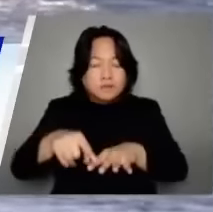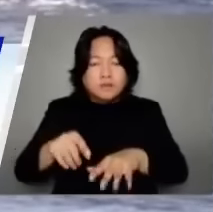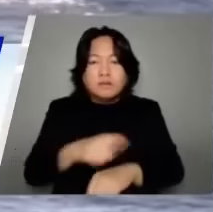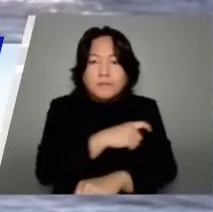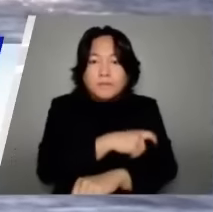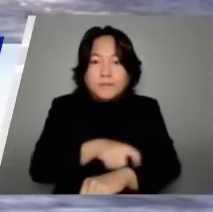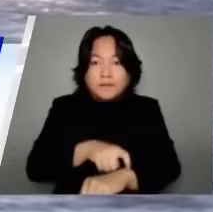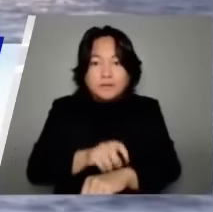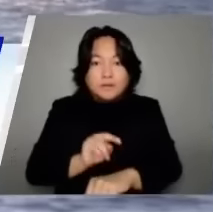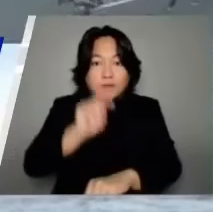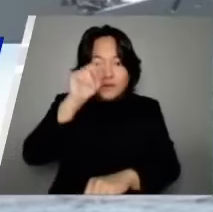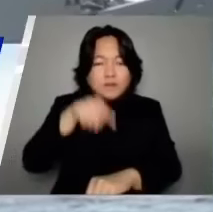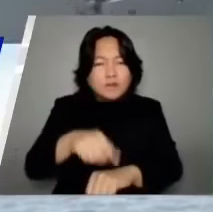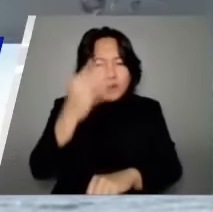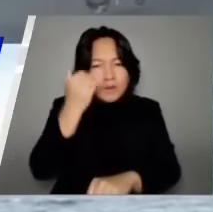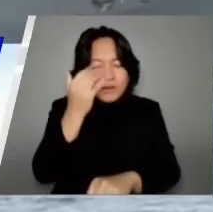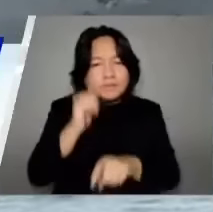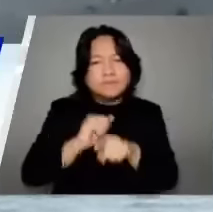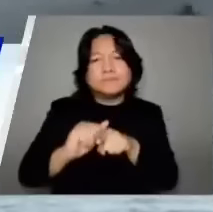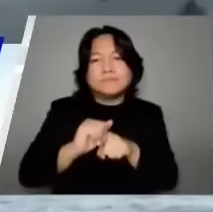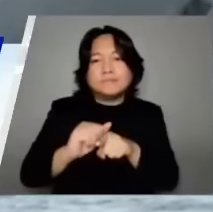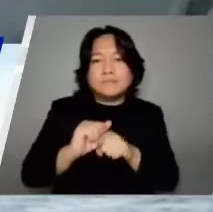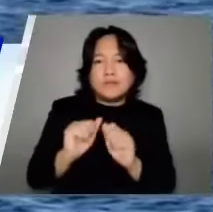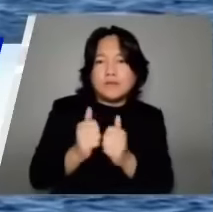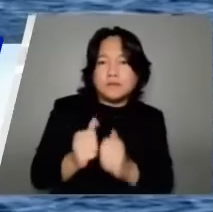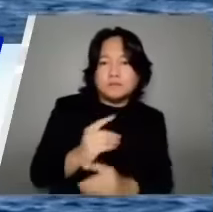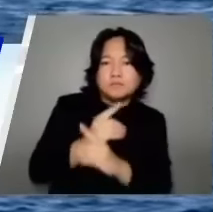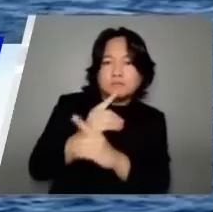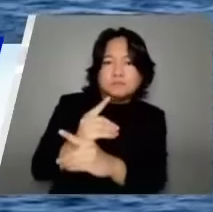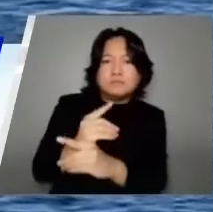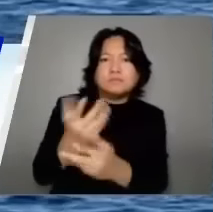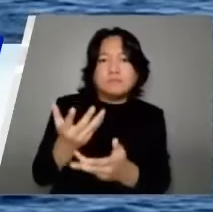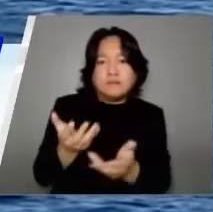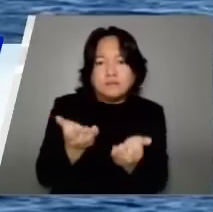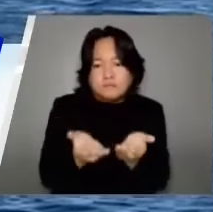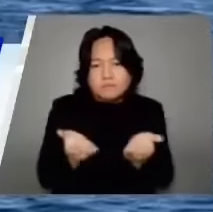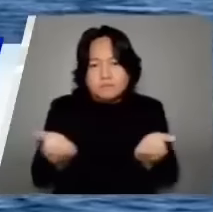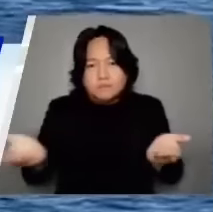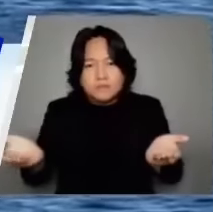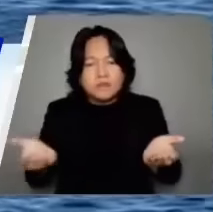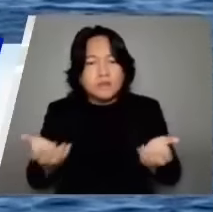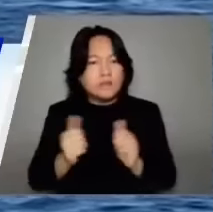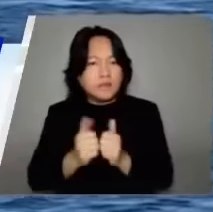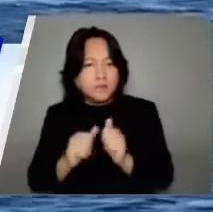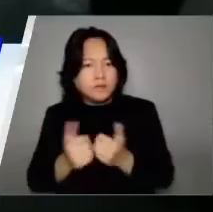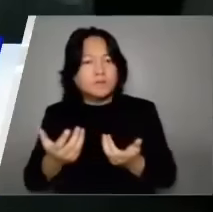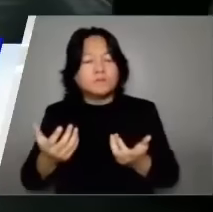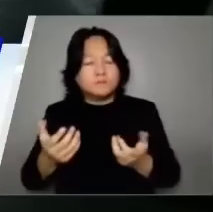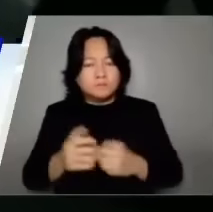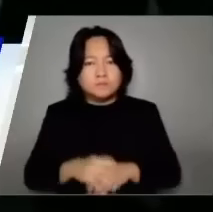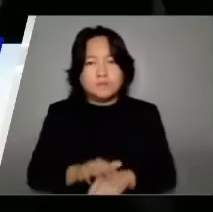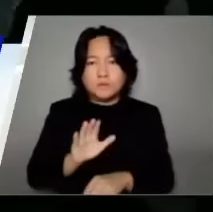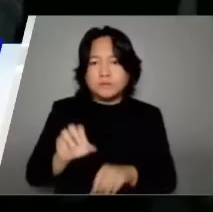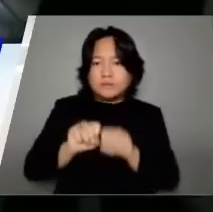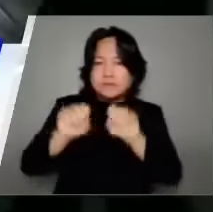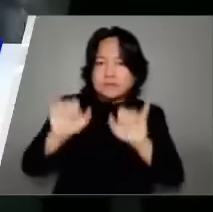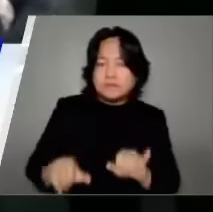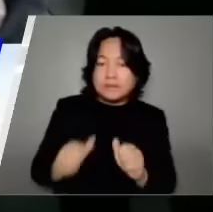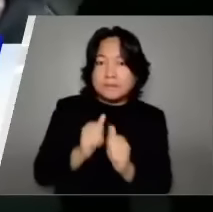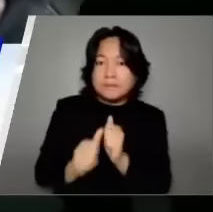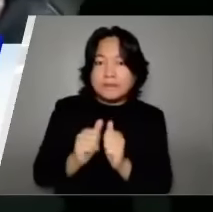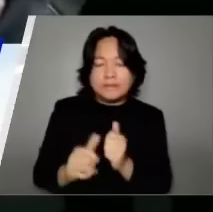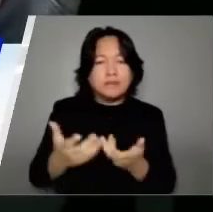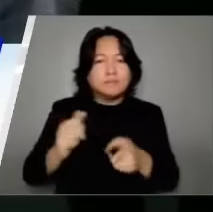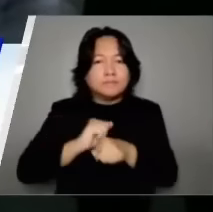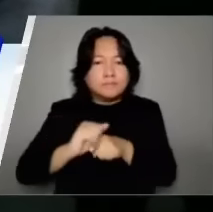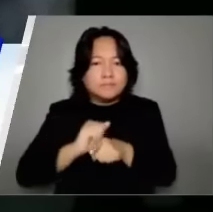sa iniensayong division tactics o formation ng mga barko. Ito ang pagsisimula ng serye ng multilateral maritime exercise na